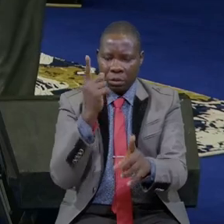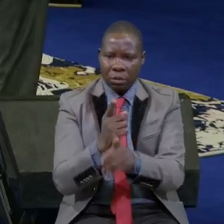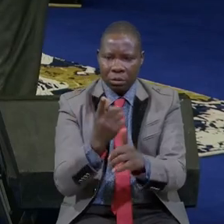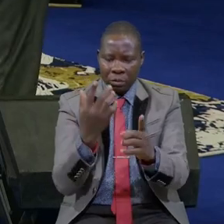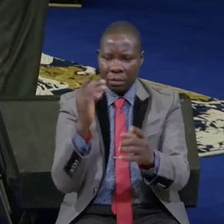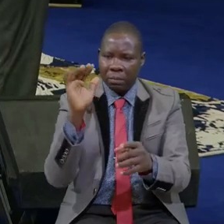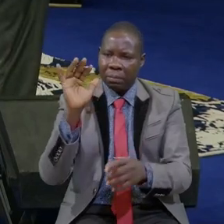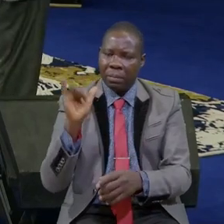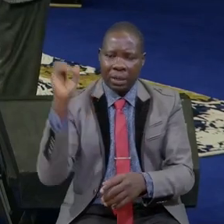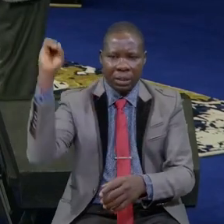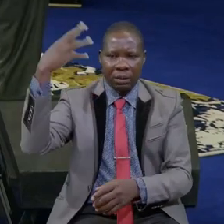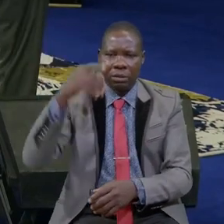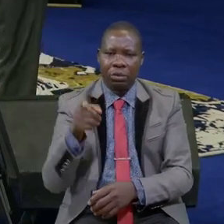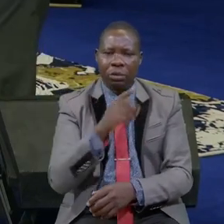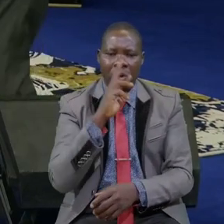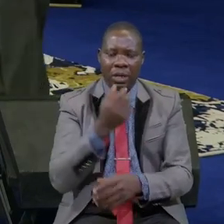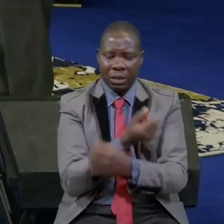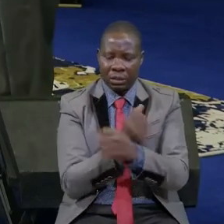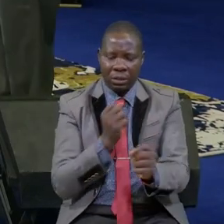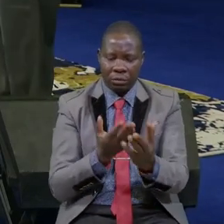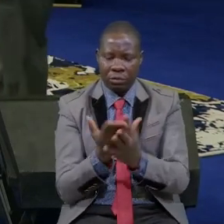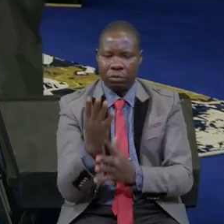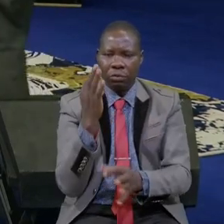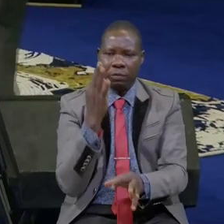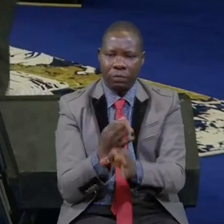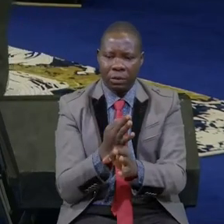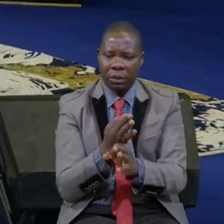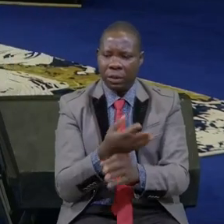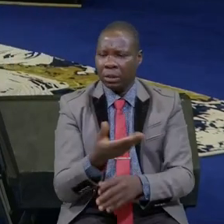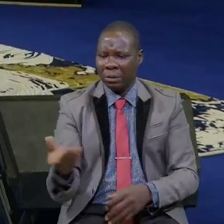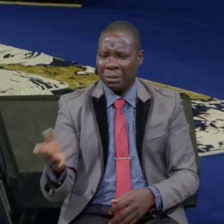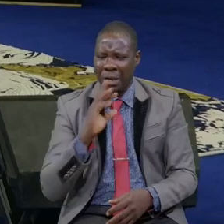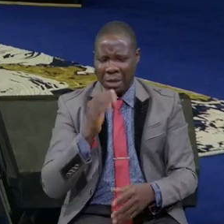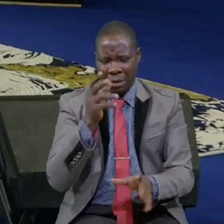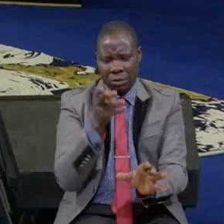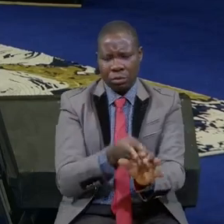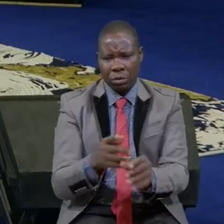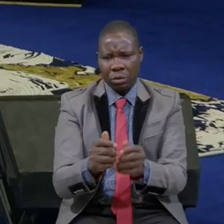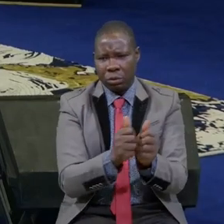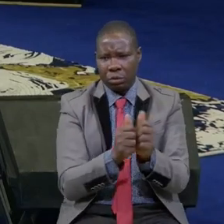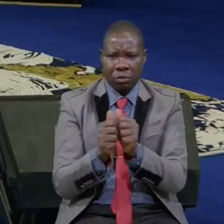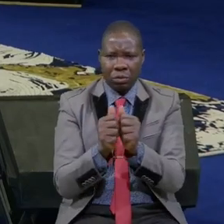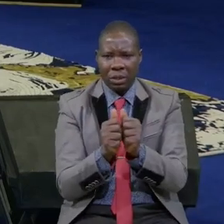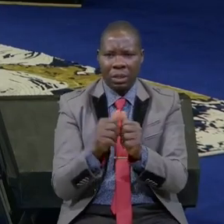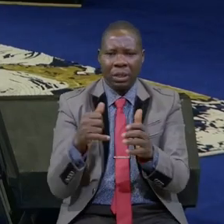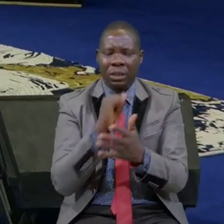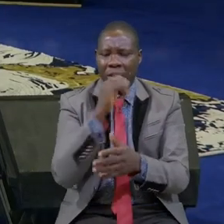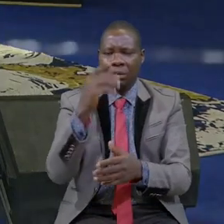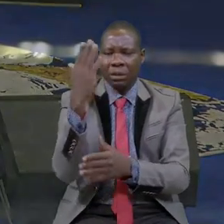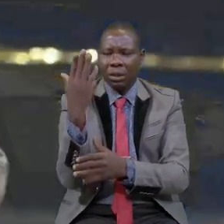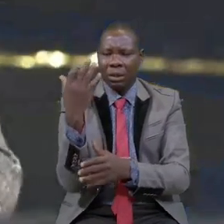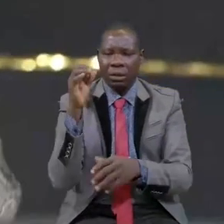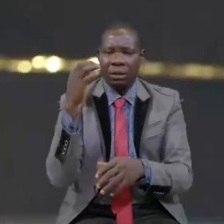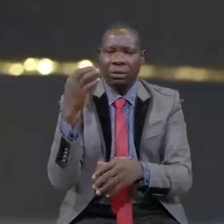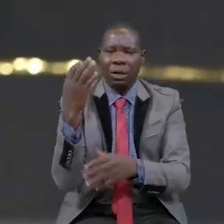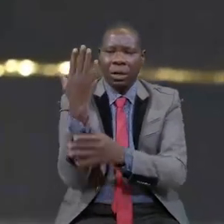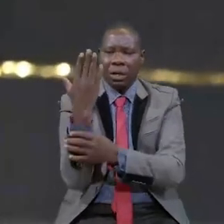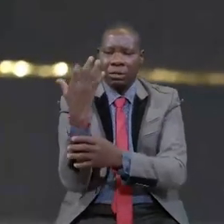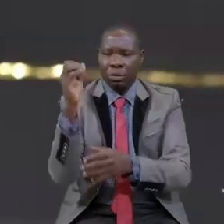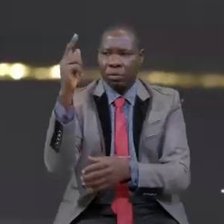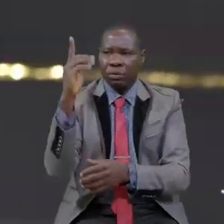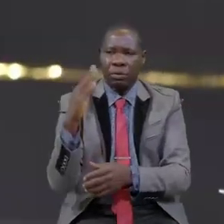grâce que vous êtes sauvé au moyen de la foi. Ces deux éléments sont ensemble. C'est la main de Dieu qui pourvoit la grâce.